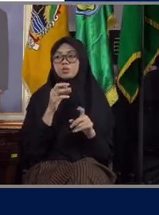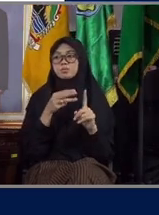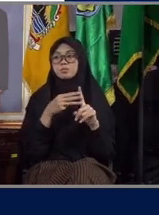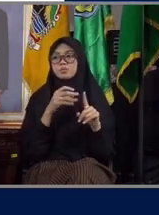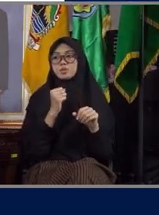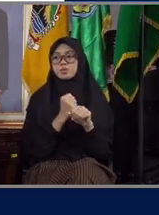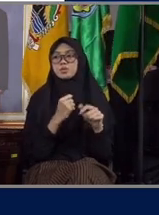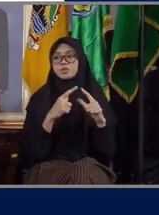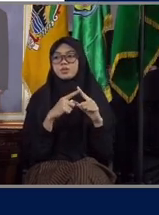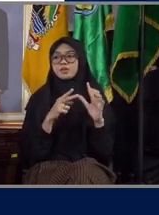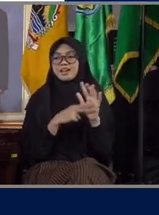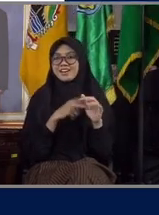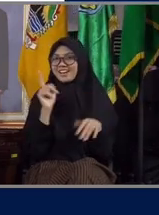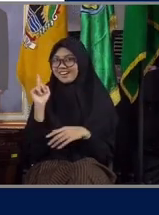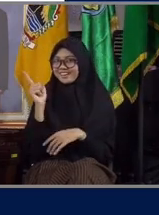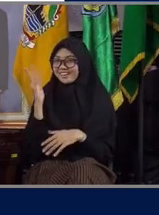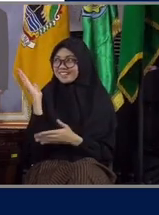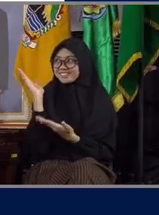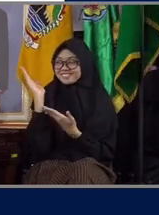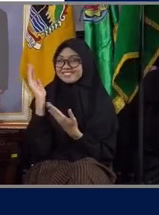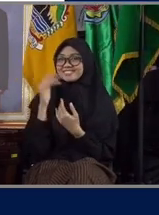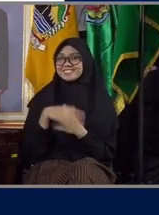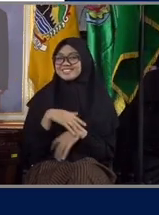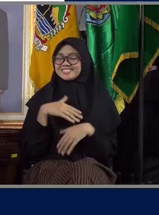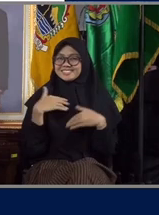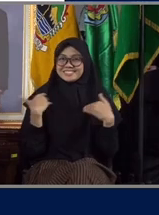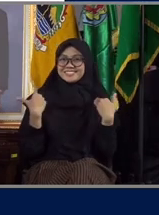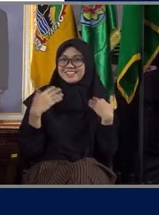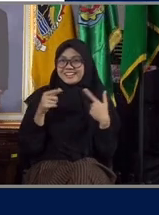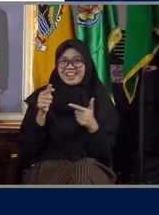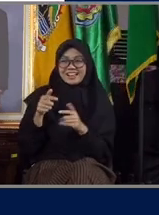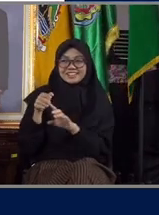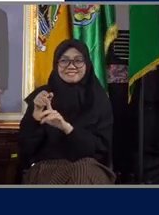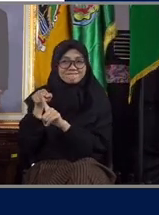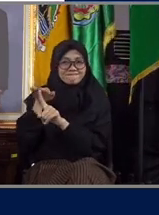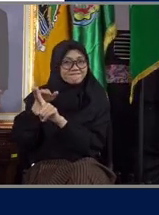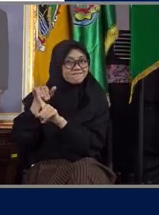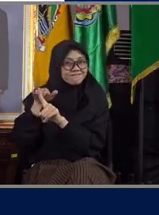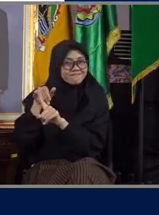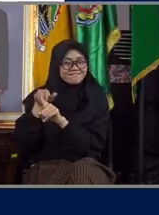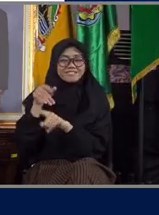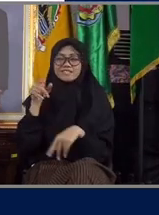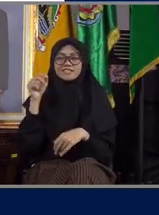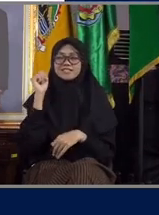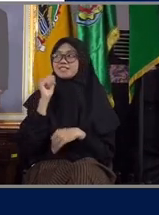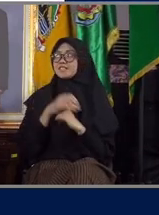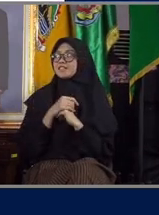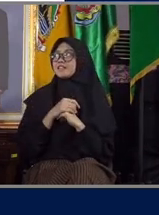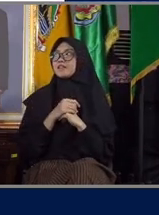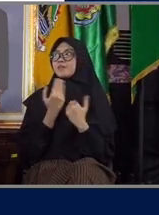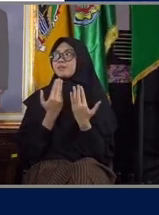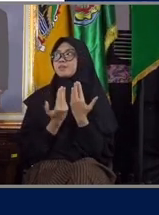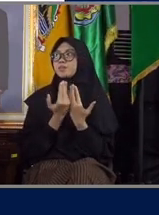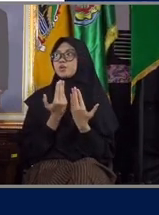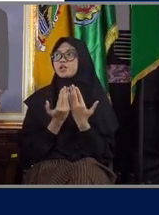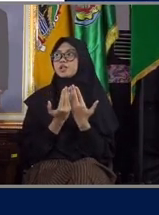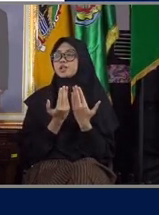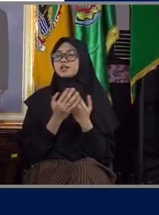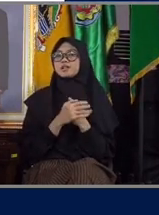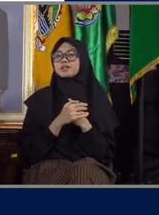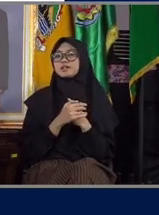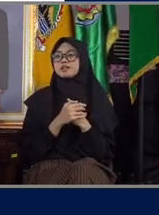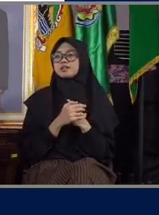ya Hai Hehehe aku seneng ya mungkin bidan Hai